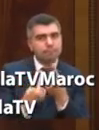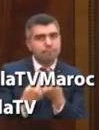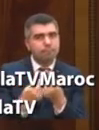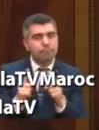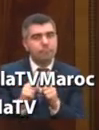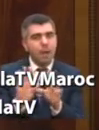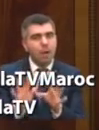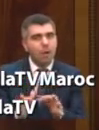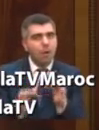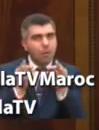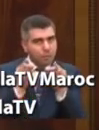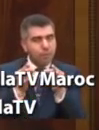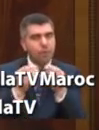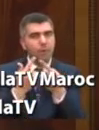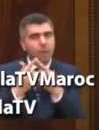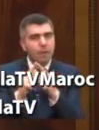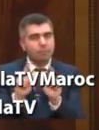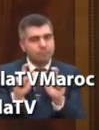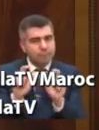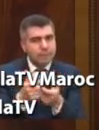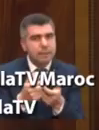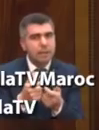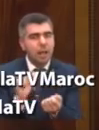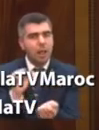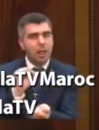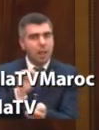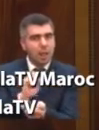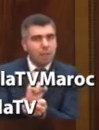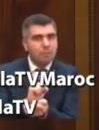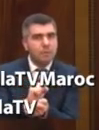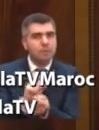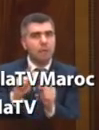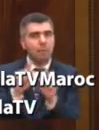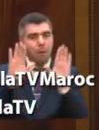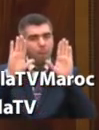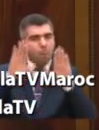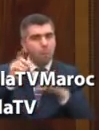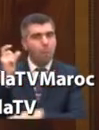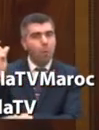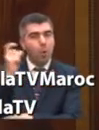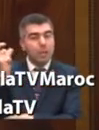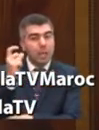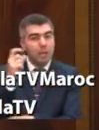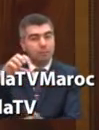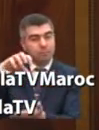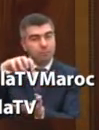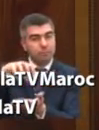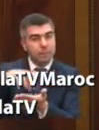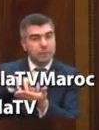الأعزل، وتزايد حالات الاعتداءات على حرمة المسجد الأقصى وعسكرة محيطه،